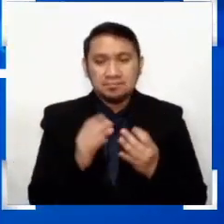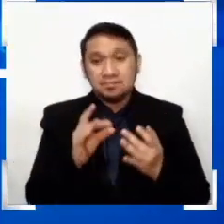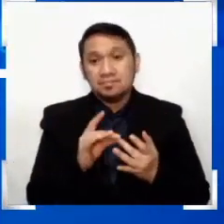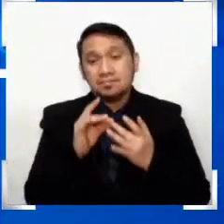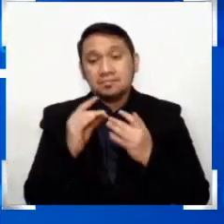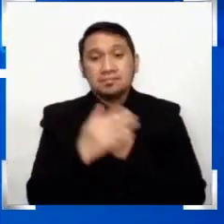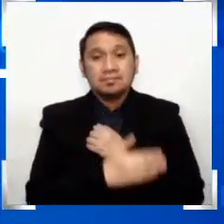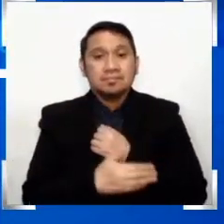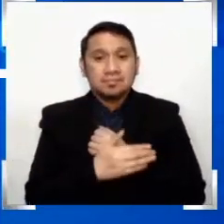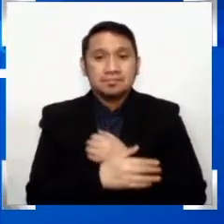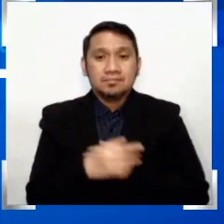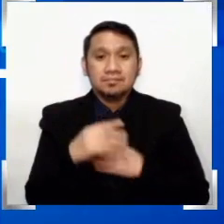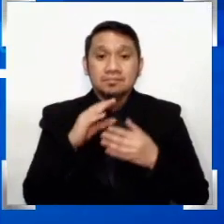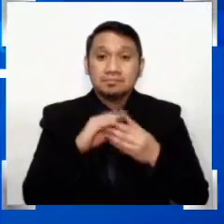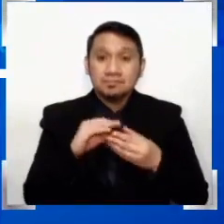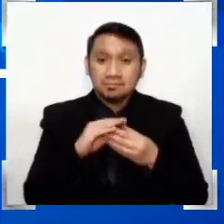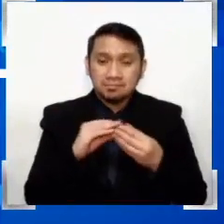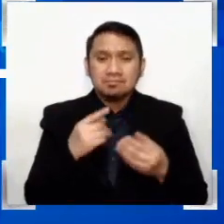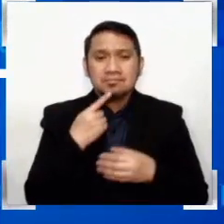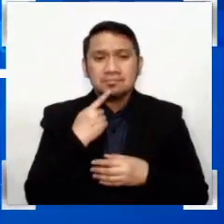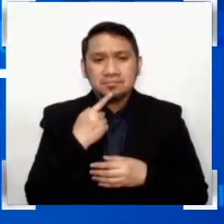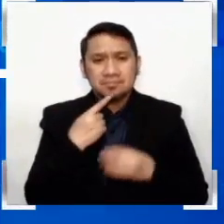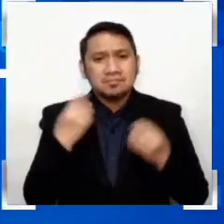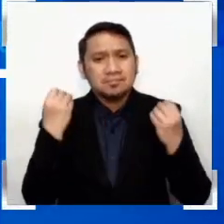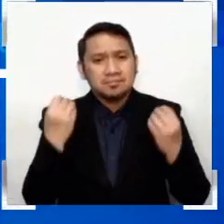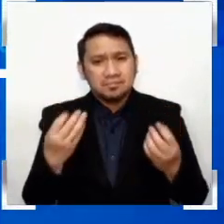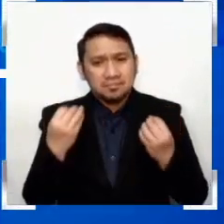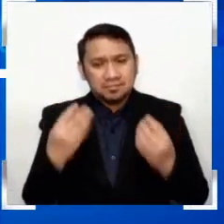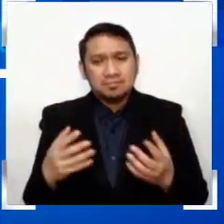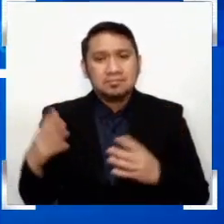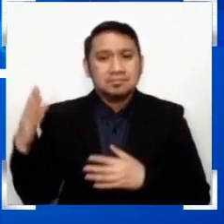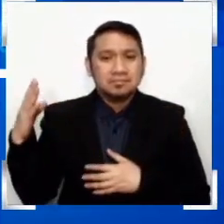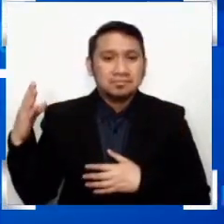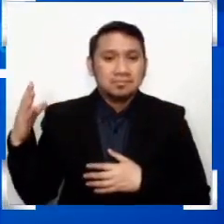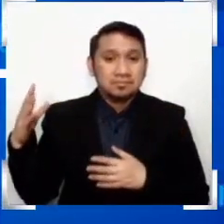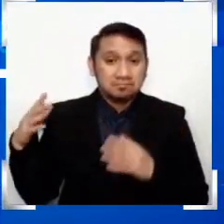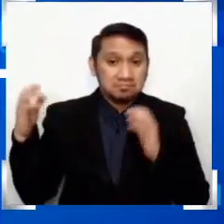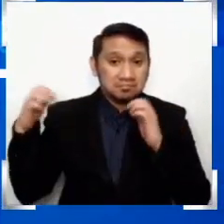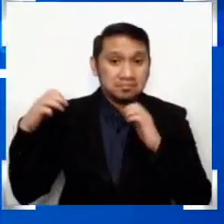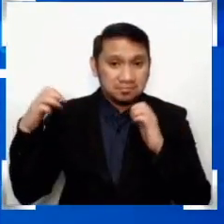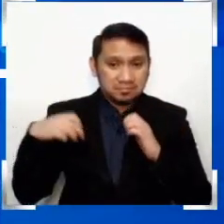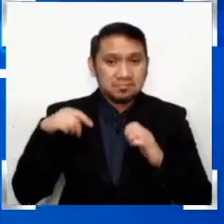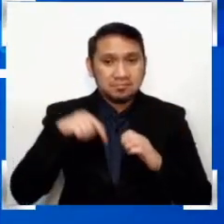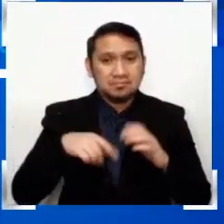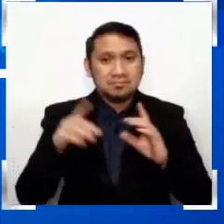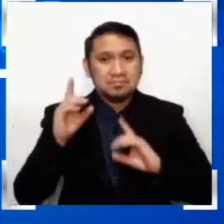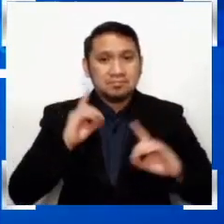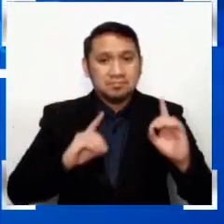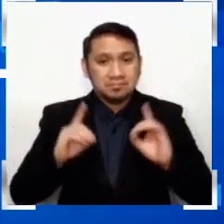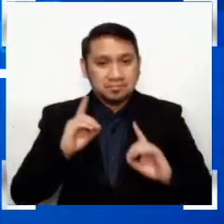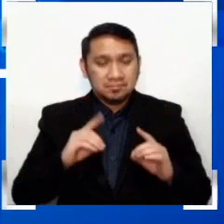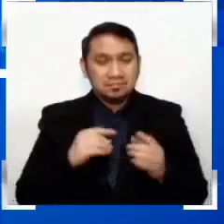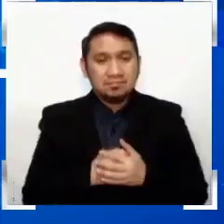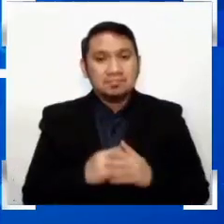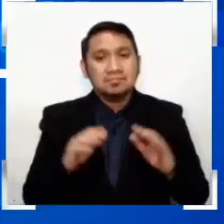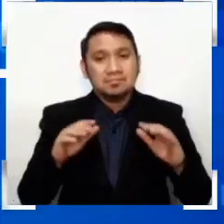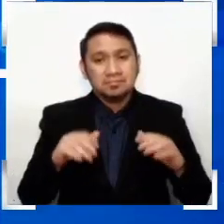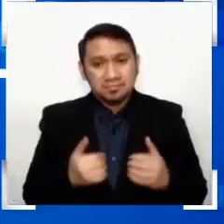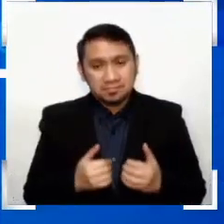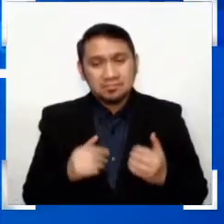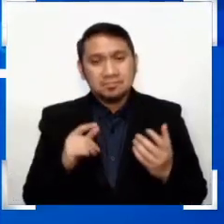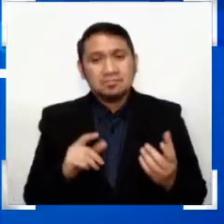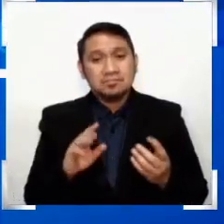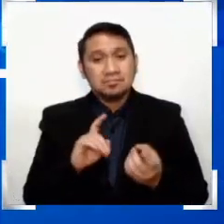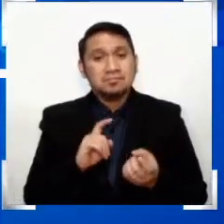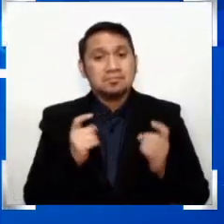ni Dennis, marami pa raw dapat abangan sa serye. Kailangan na abangan kung paano magta-transition itong kwento ng